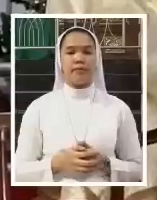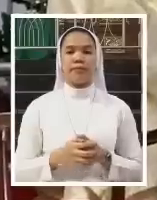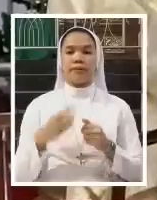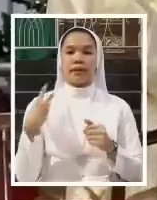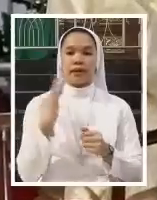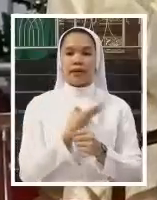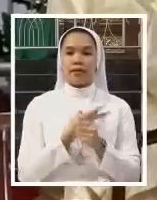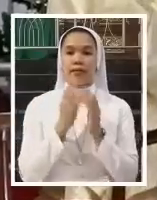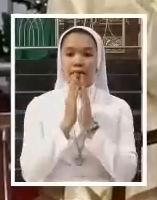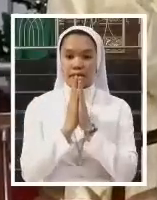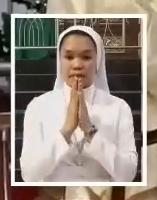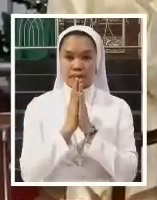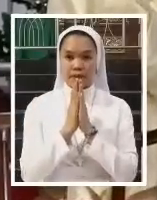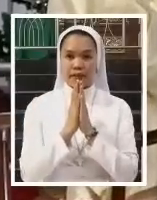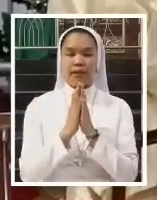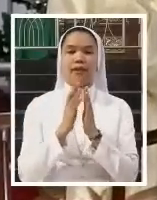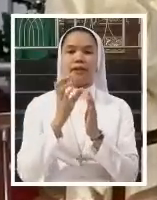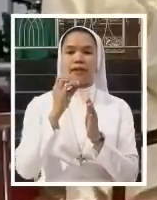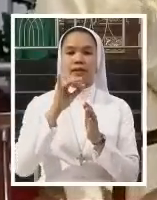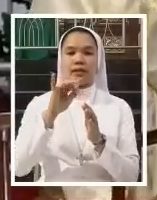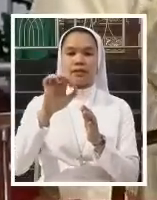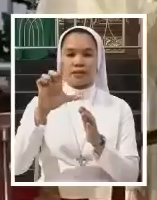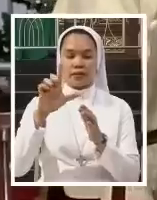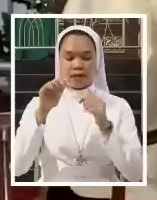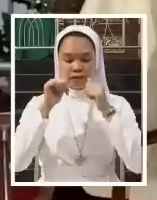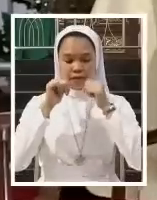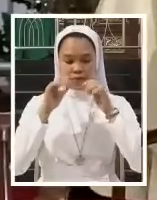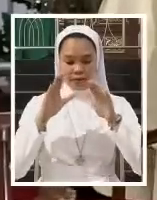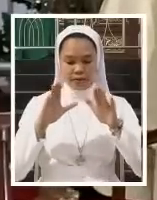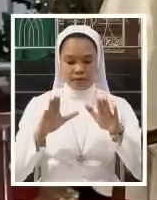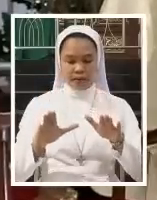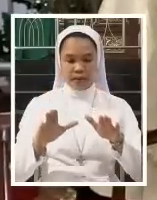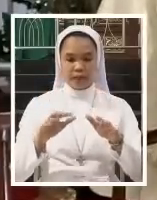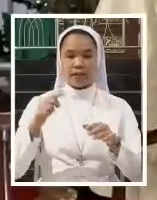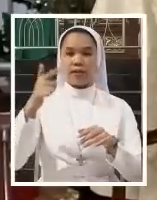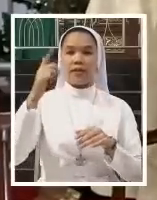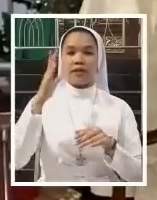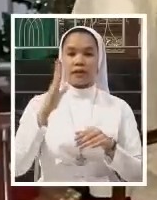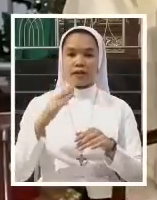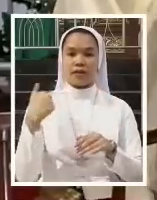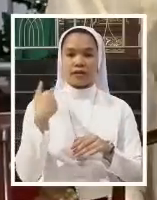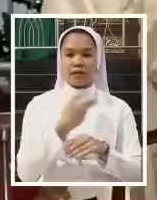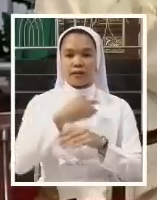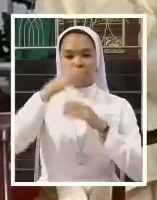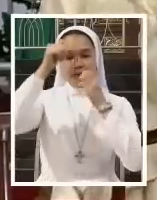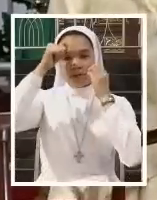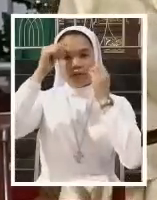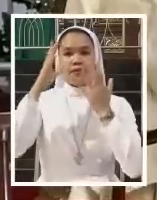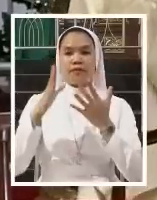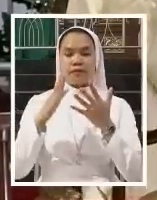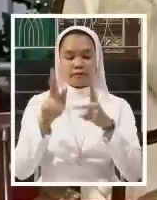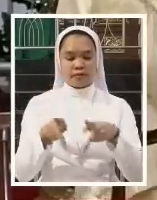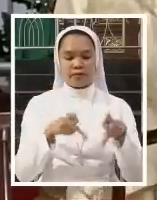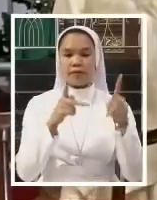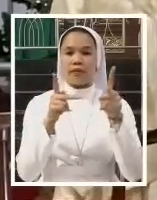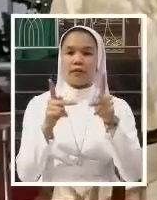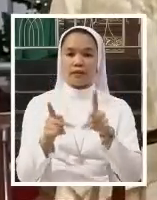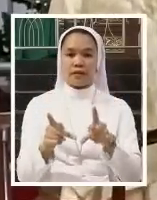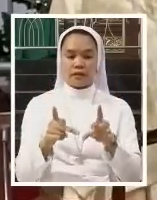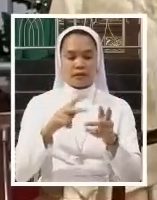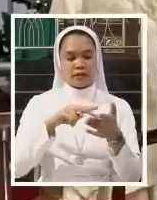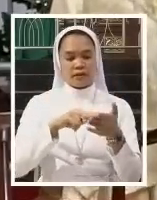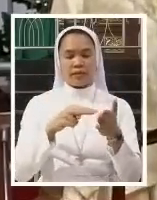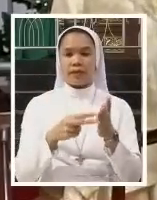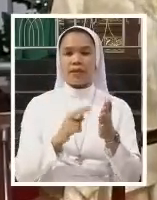Mabibig kita ng olyong ini, bendisyonan ning Diyos na sa tong amang makakamhan. Nganing